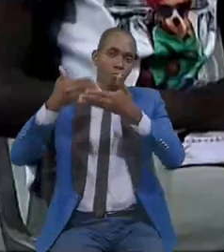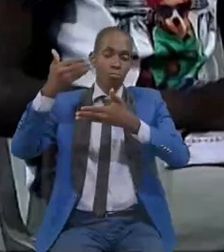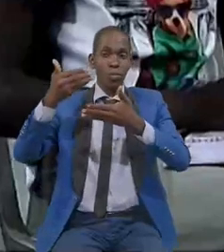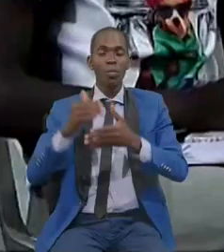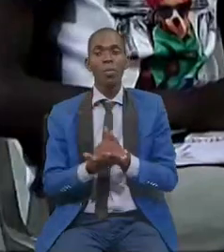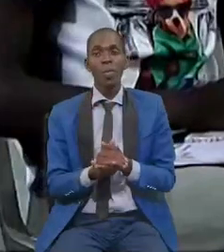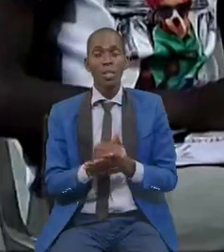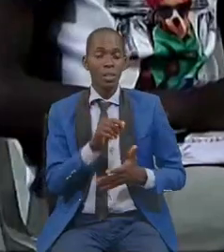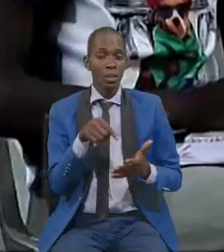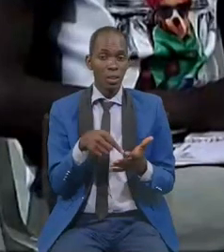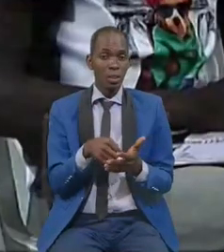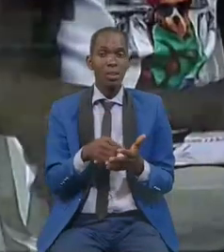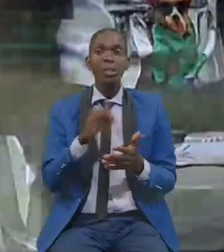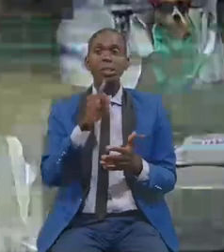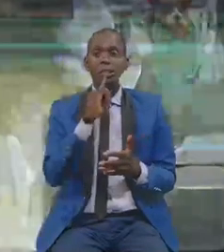cela vous fait